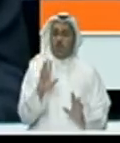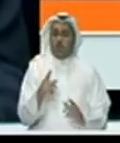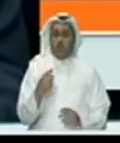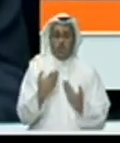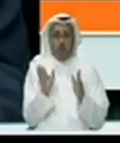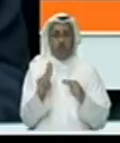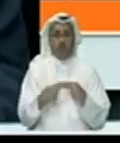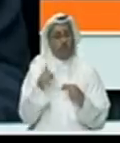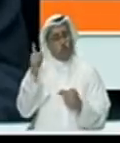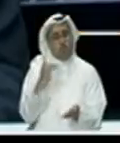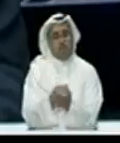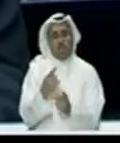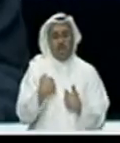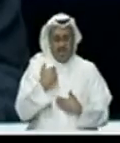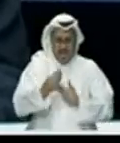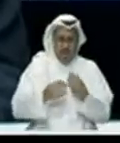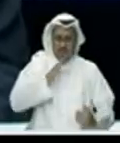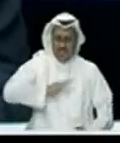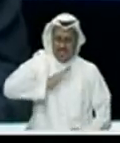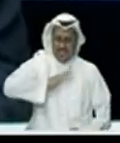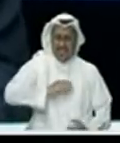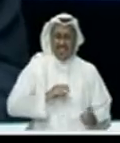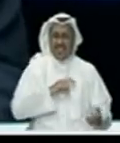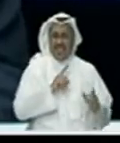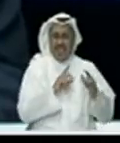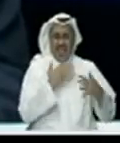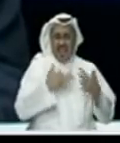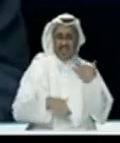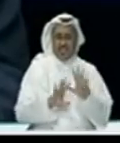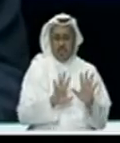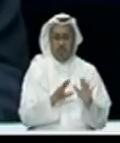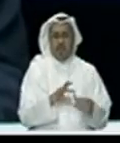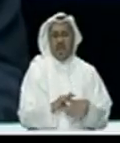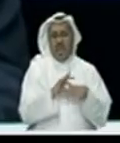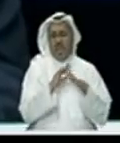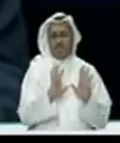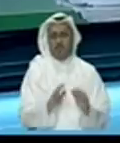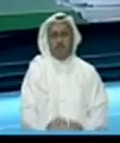ونحن مارسنا ضبط النفس مع إيران لتجنب الخسائر البشرية.